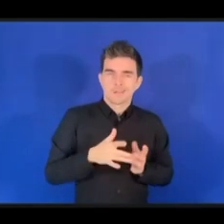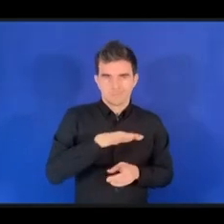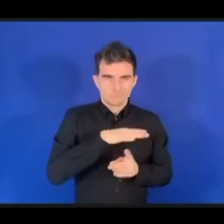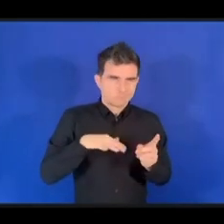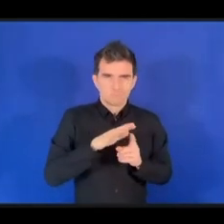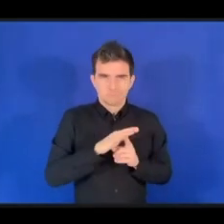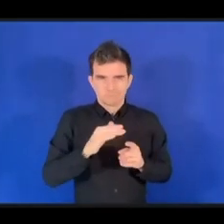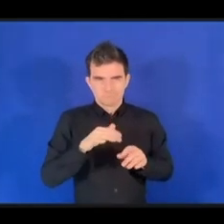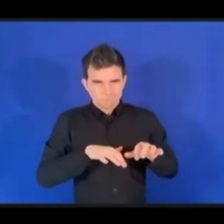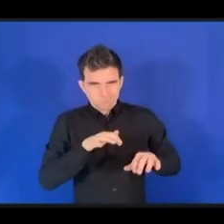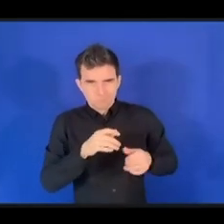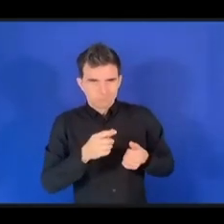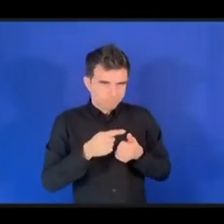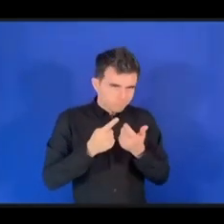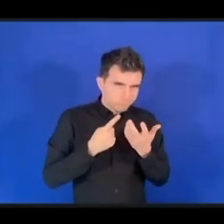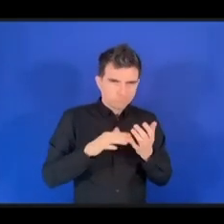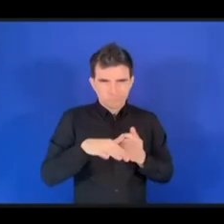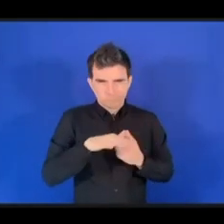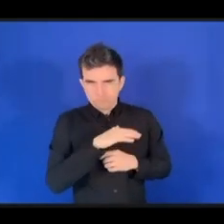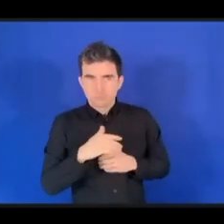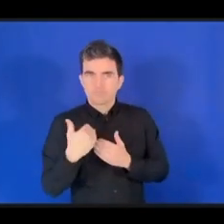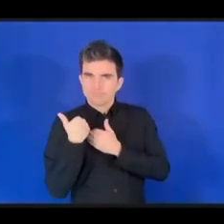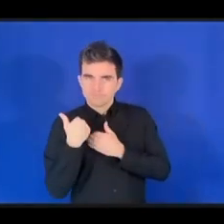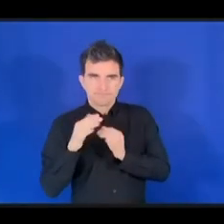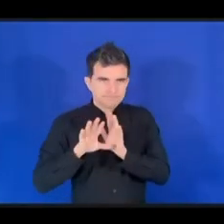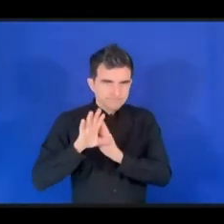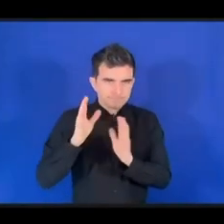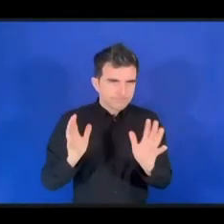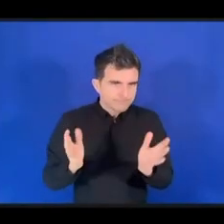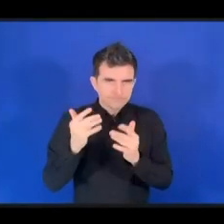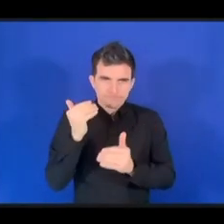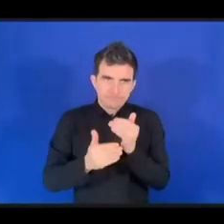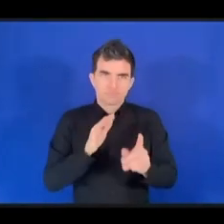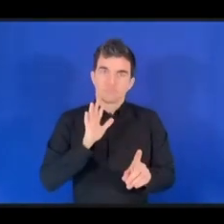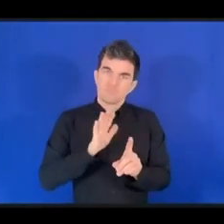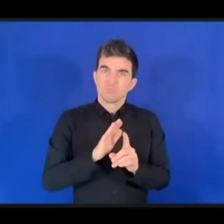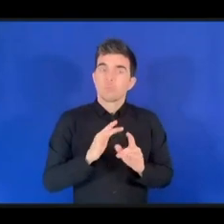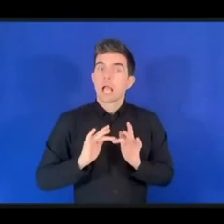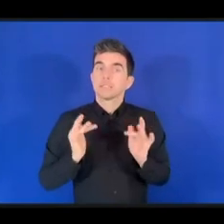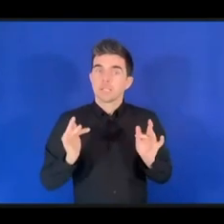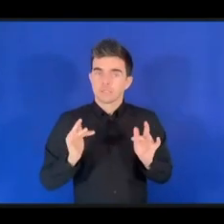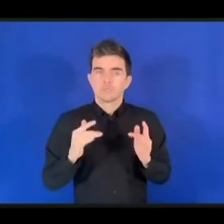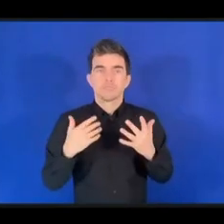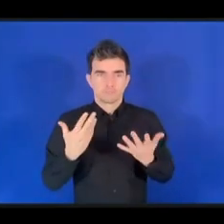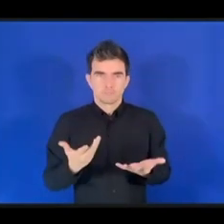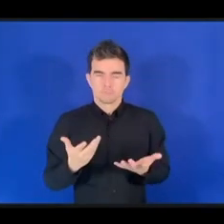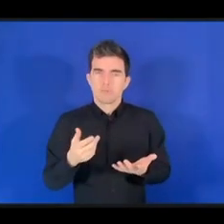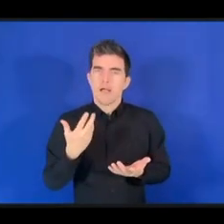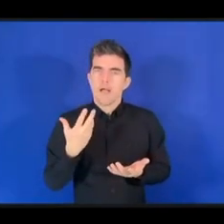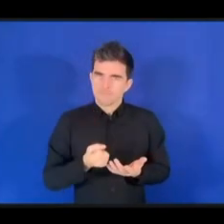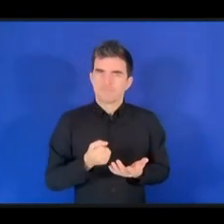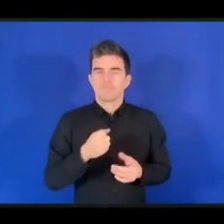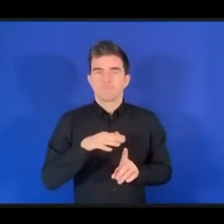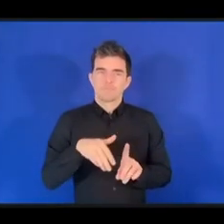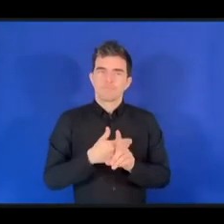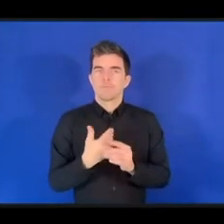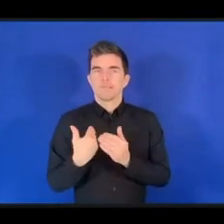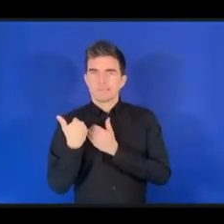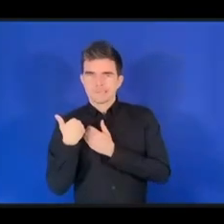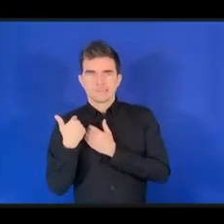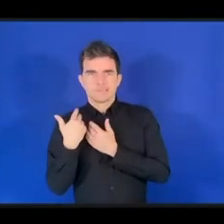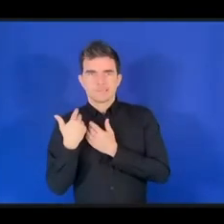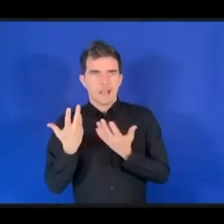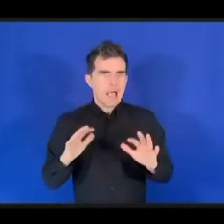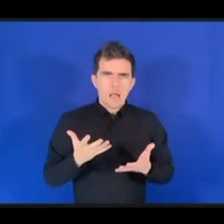وان المجتمع التقني مسؤول عن تطوير انترنت